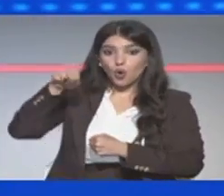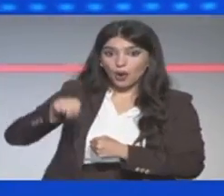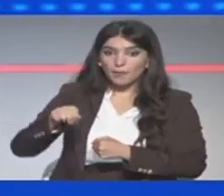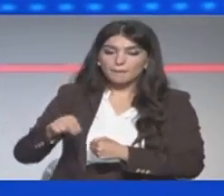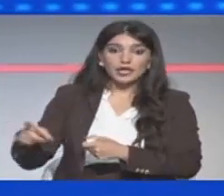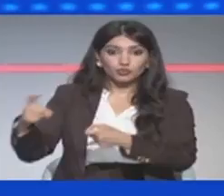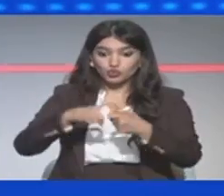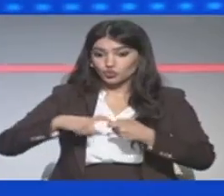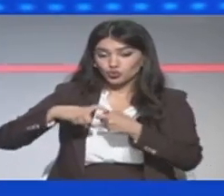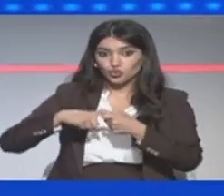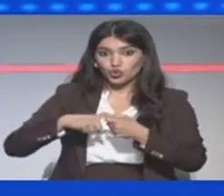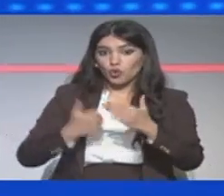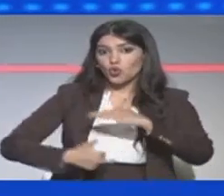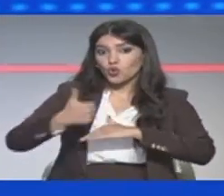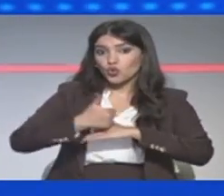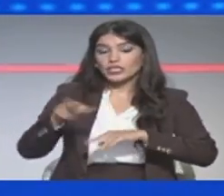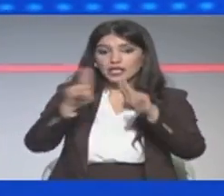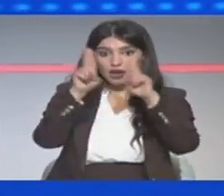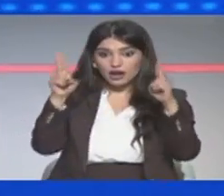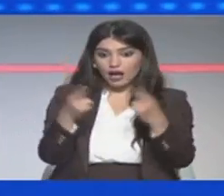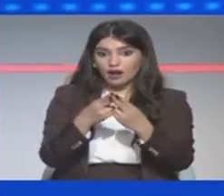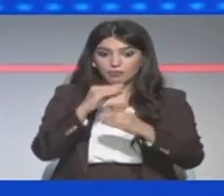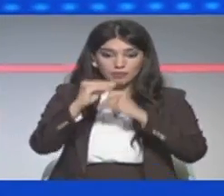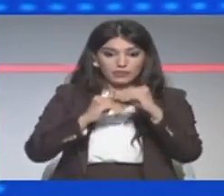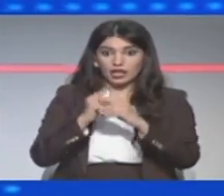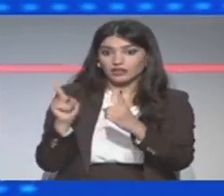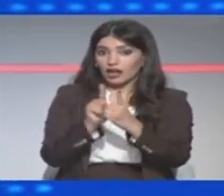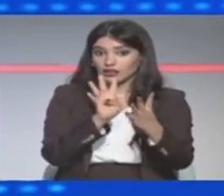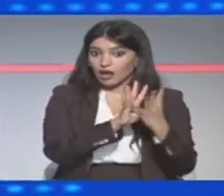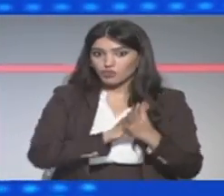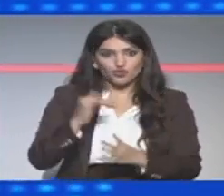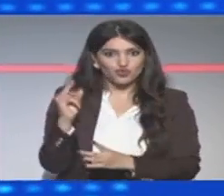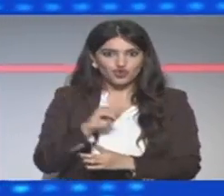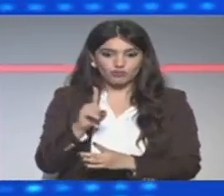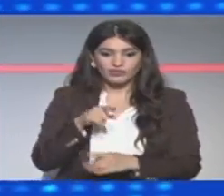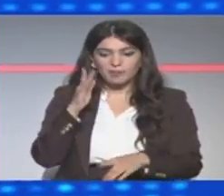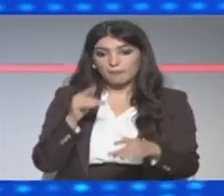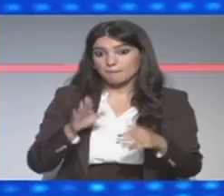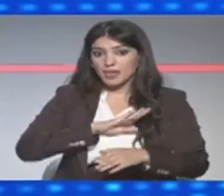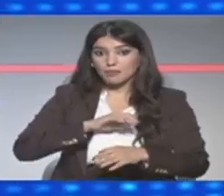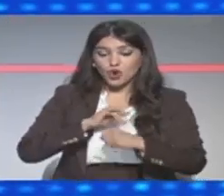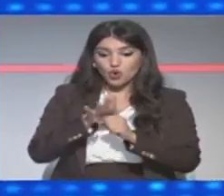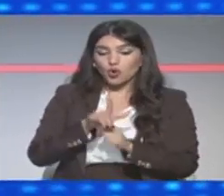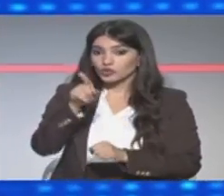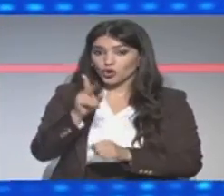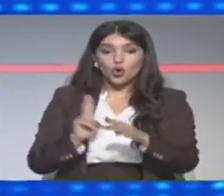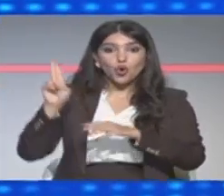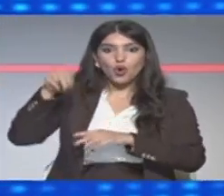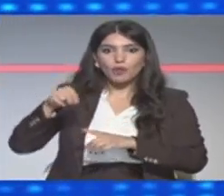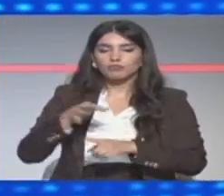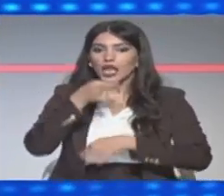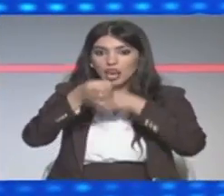رؤساء وقادة دول العالم بسبب جائحة كورونا، فقد خيرت الأمم المتحدة بث